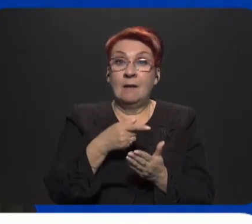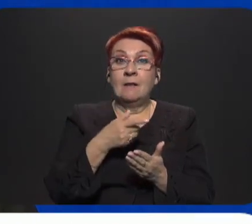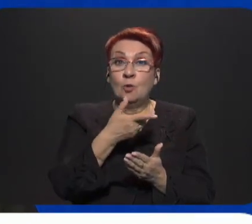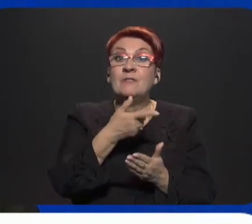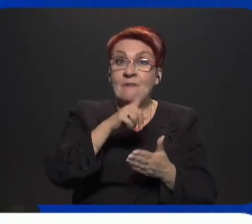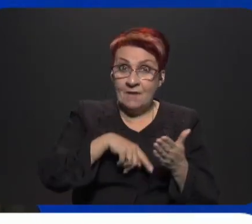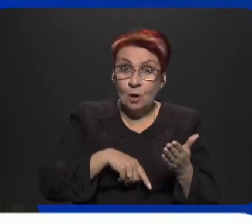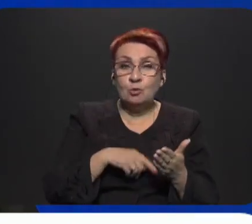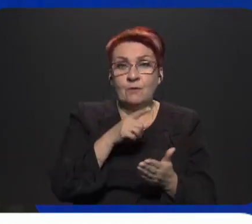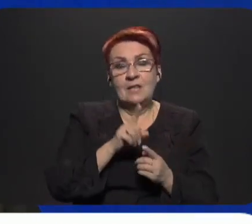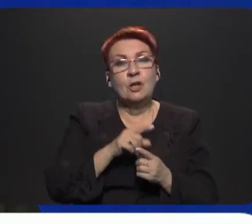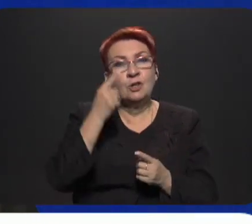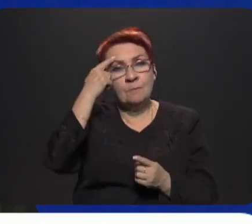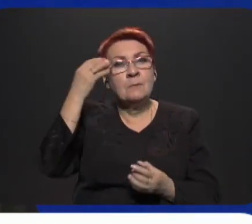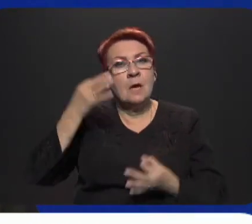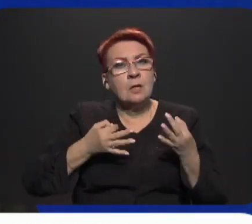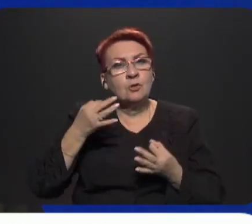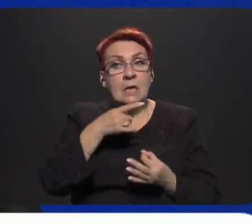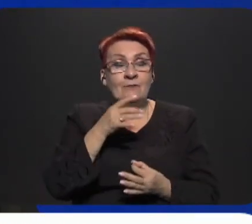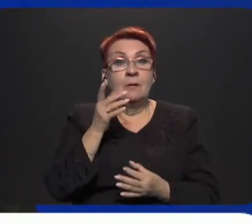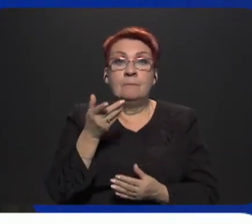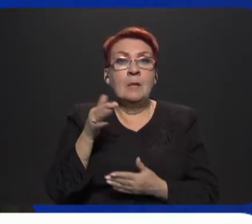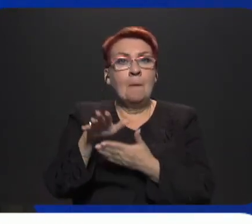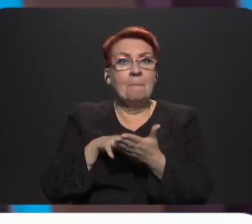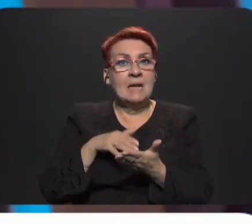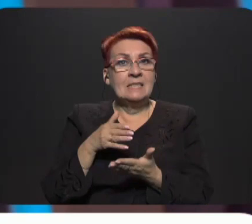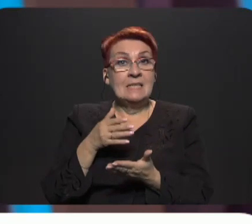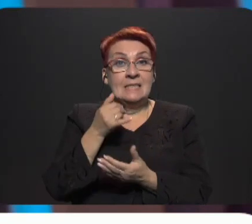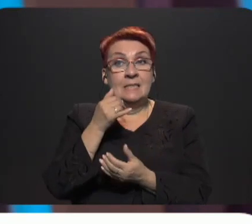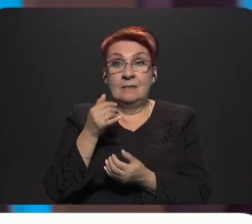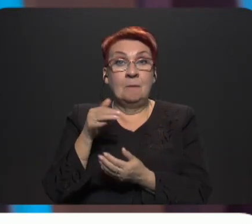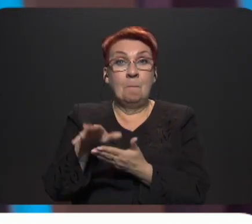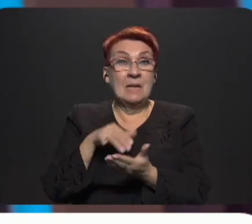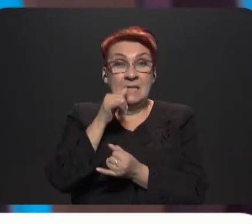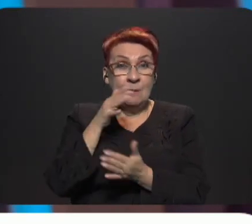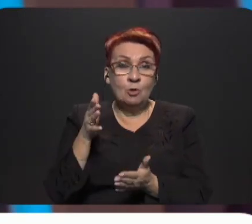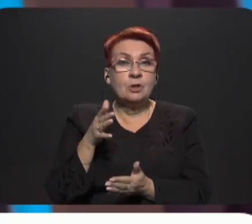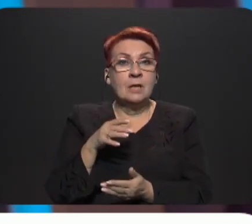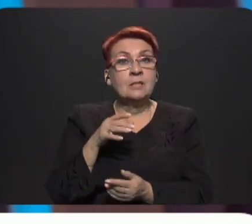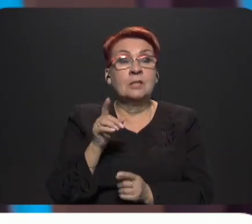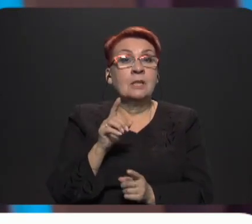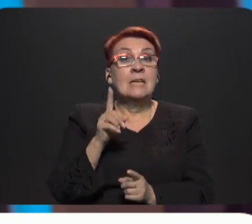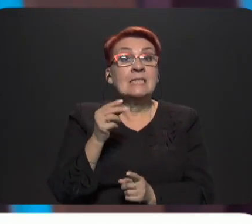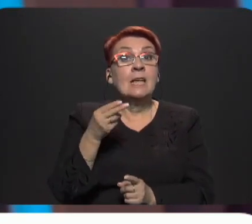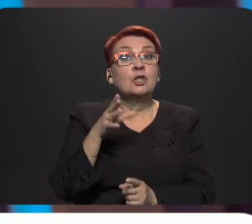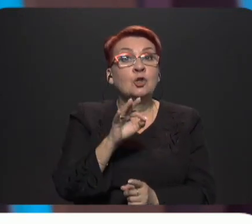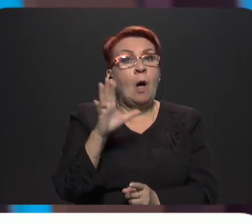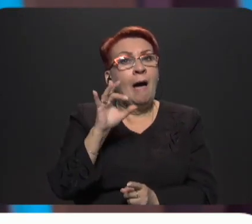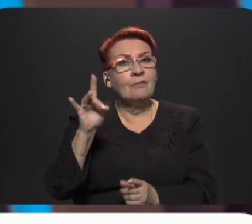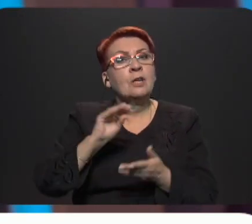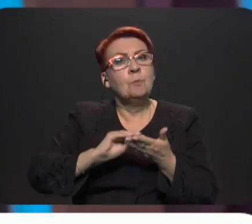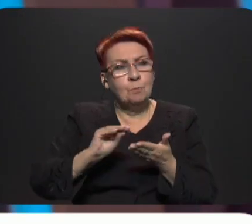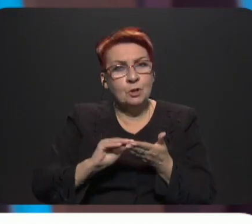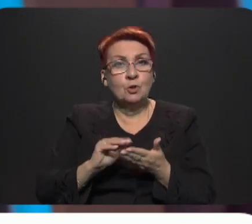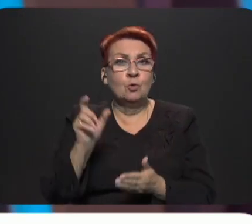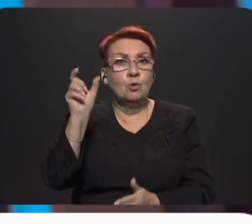действительно, если ты не можешь простить, значит, есть за что, да? Ну, во всяком случае, тебе кажется. Смотрите, автор вроде как пишет,